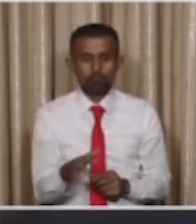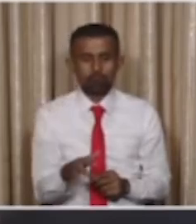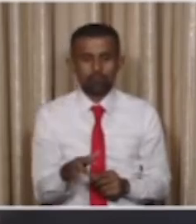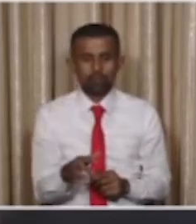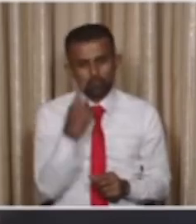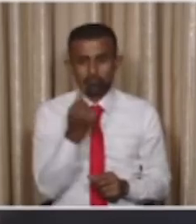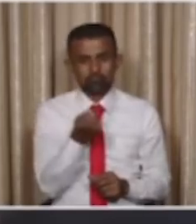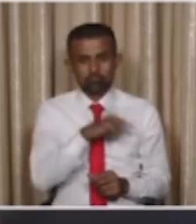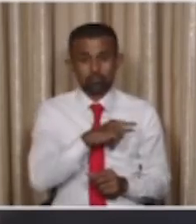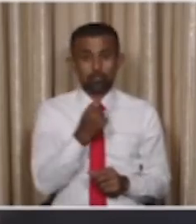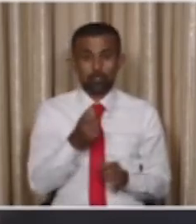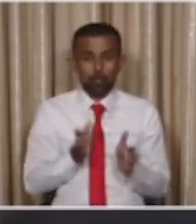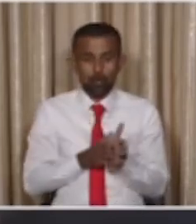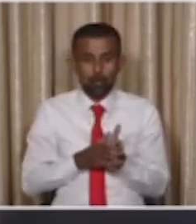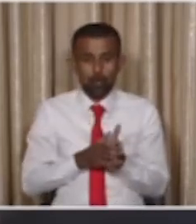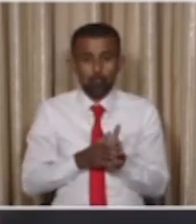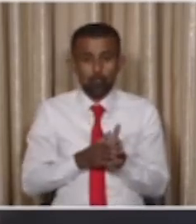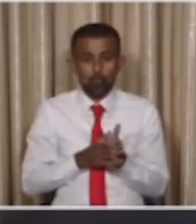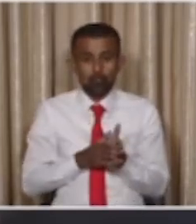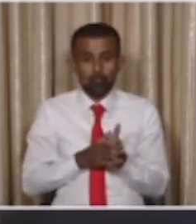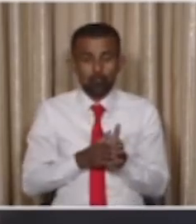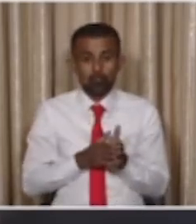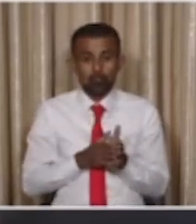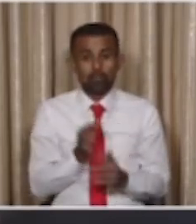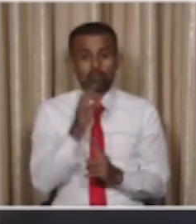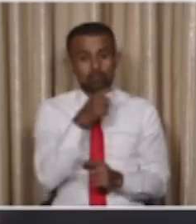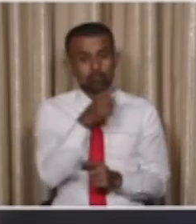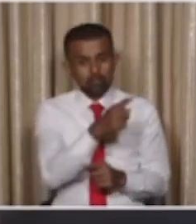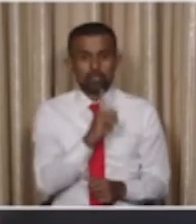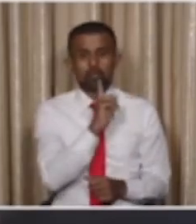සමාවෙන්න අනිත් පැත්තට මුදල් කාර්ක සභාවෙන් ජනාධිපතිවරයාට කිව්වා